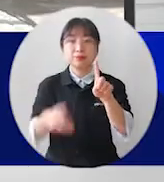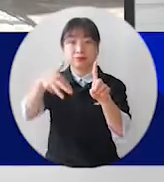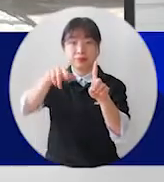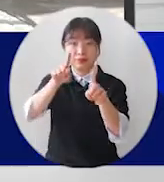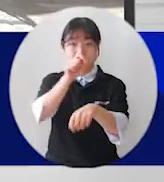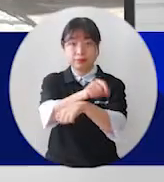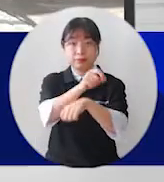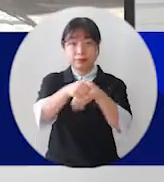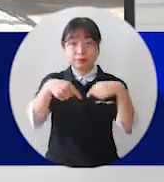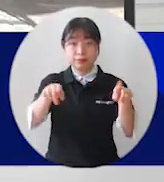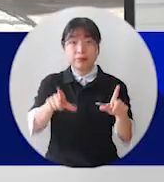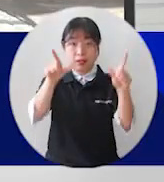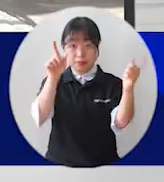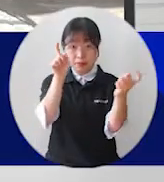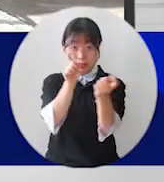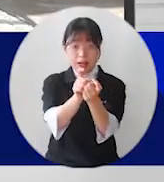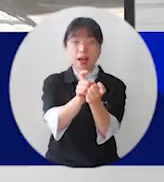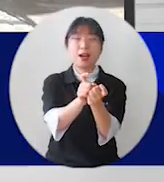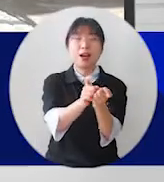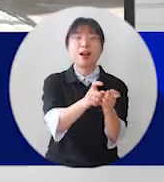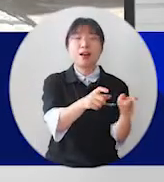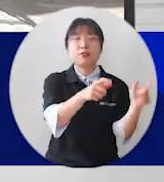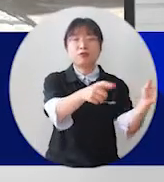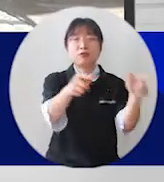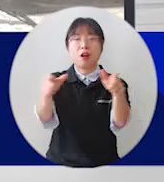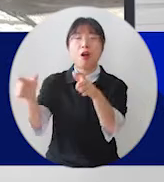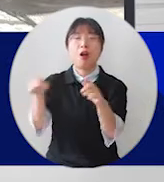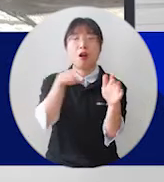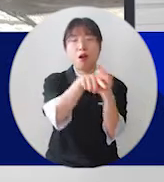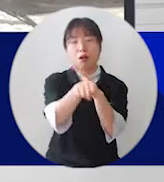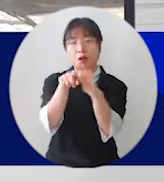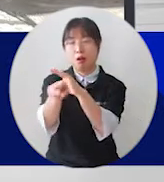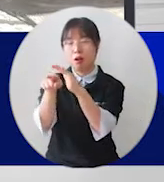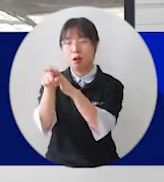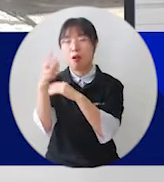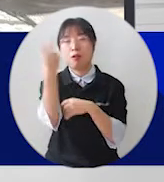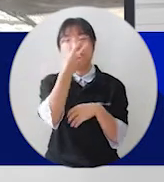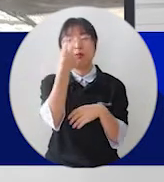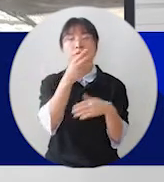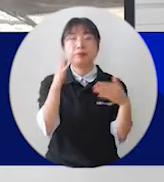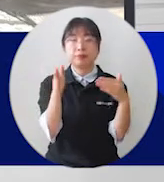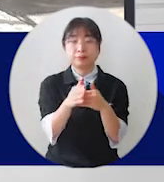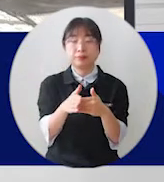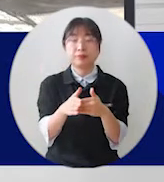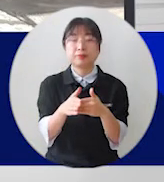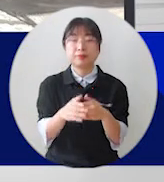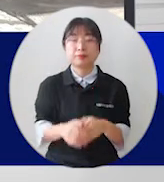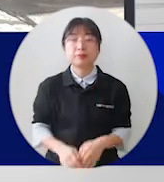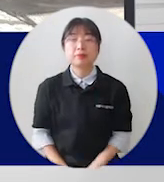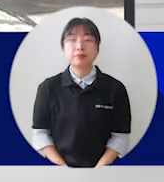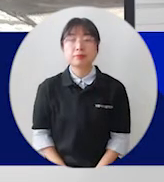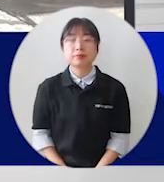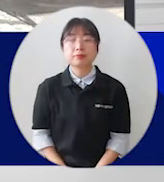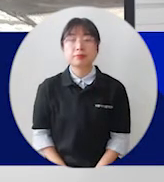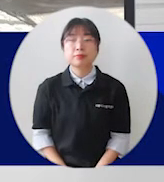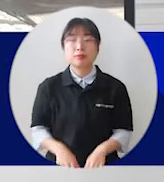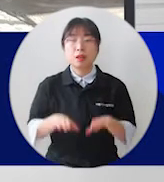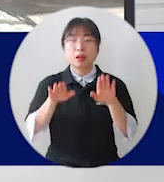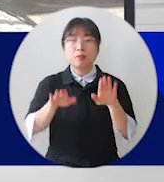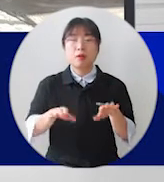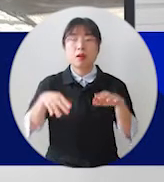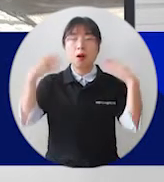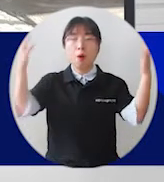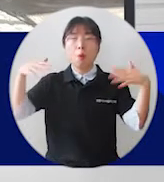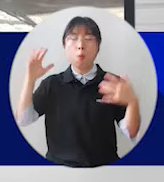제21차 현장 행정의 날을 맞아 의왕시가 현장 점검을 실시했습니다. 특히 이번 현장 점검은 제8호